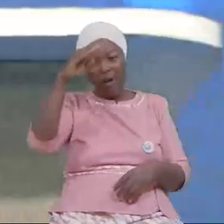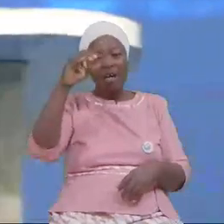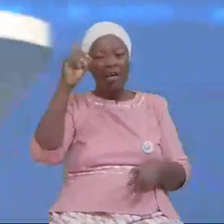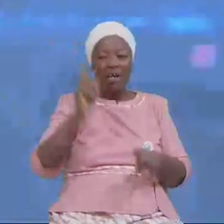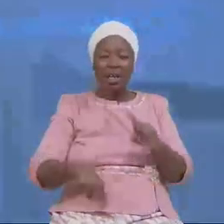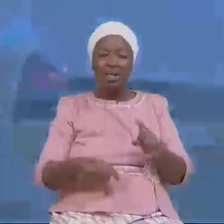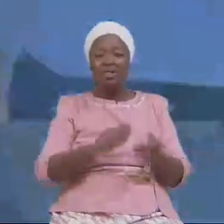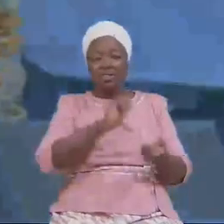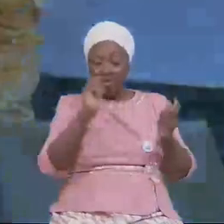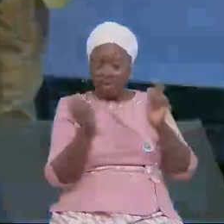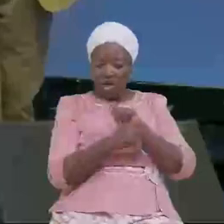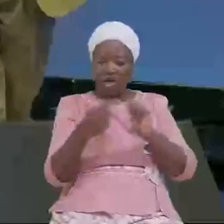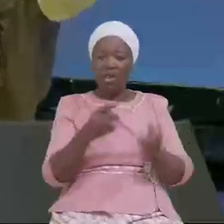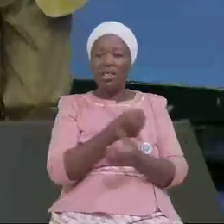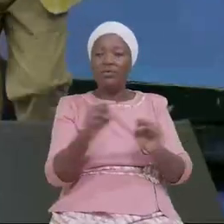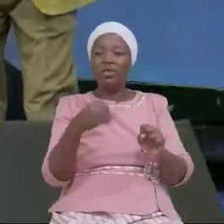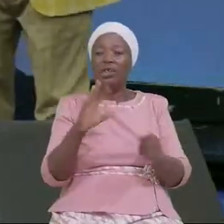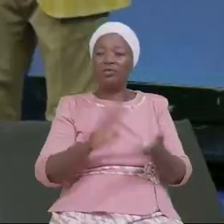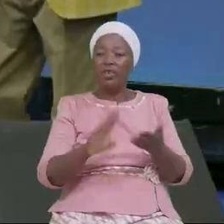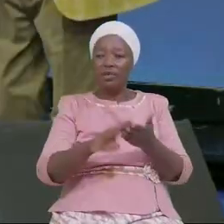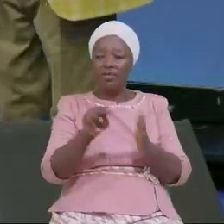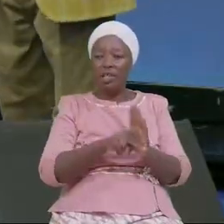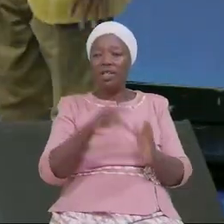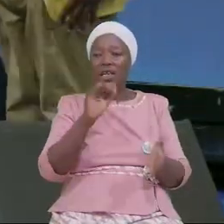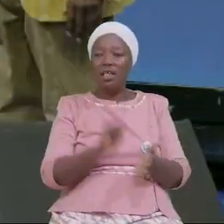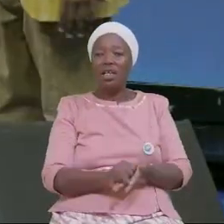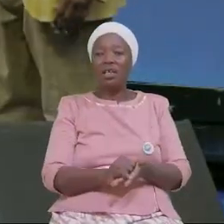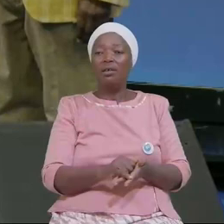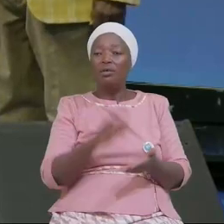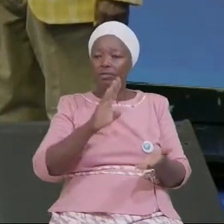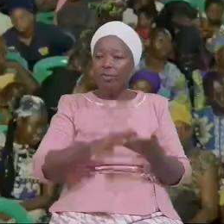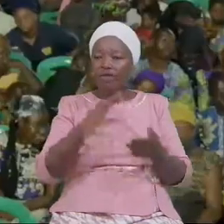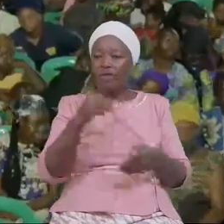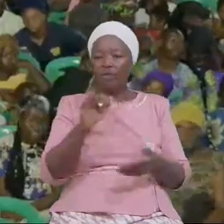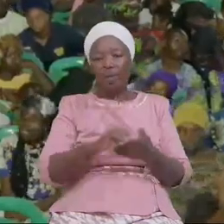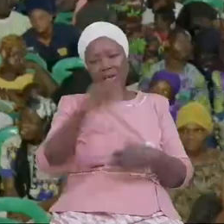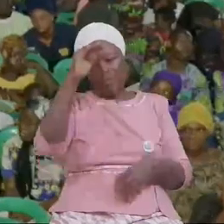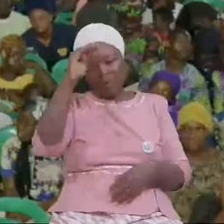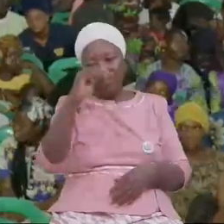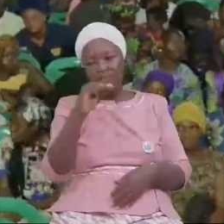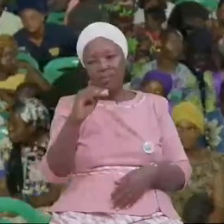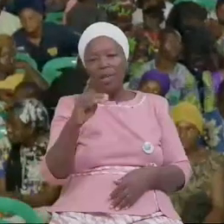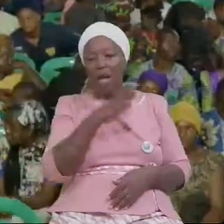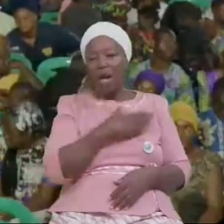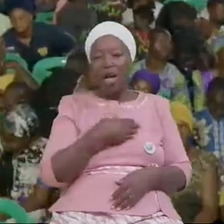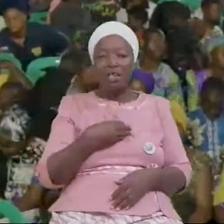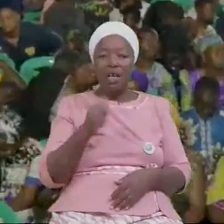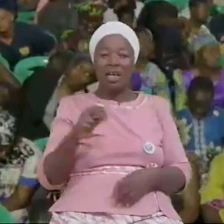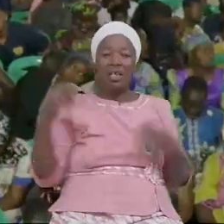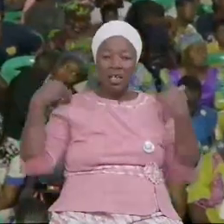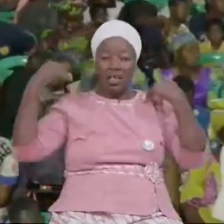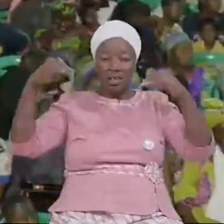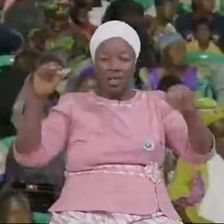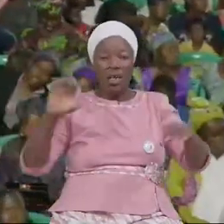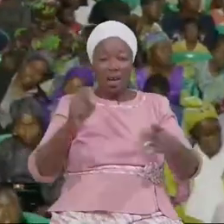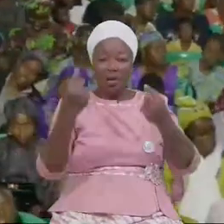pas changer le pardon, le salut de cet homme là. Et un ange